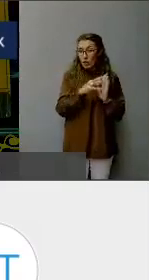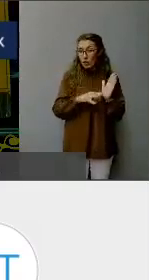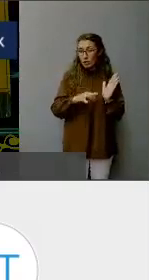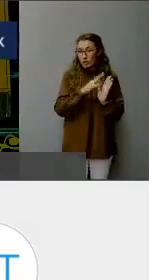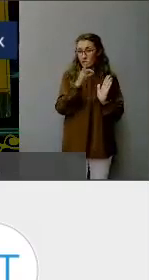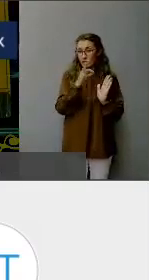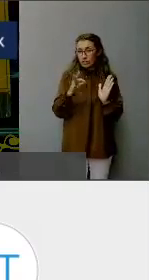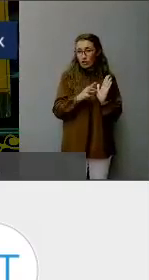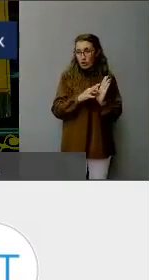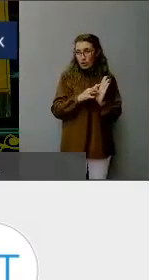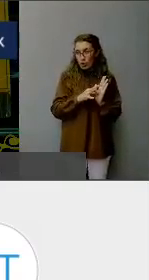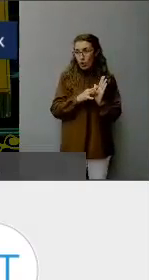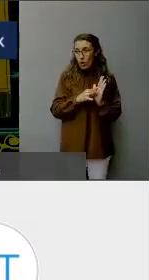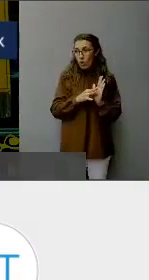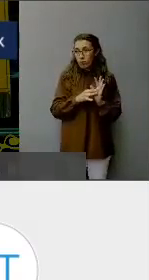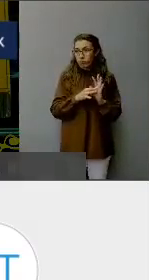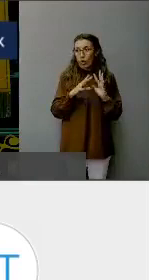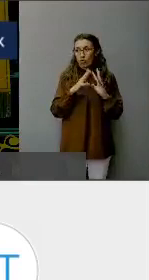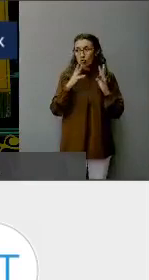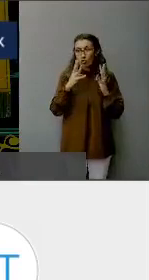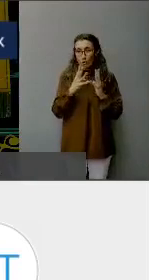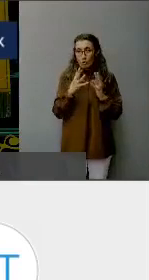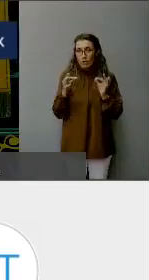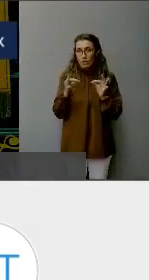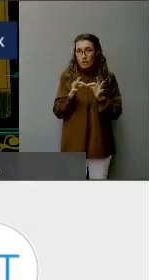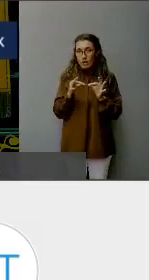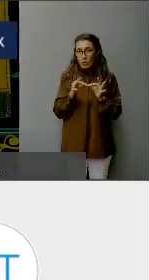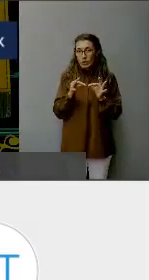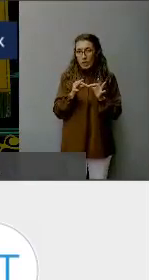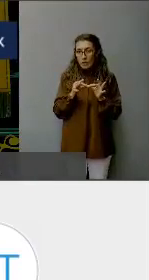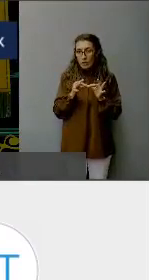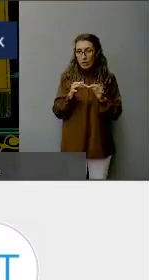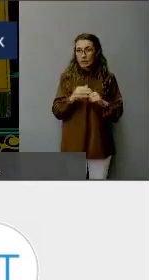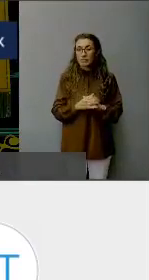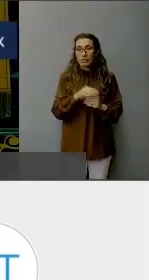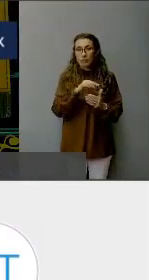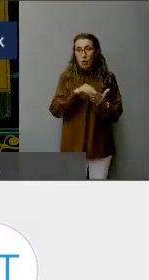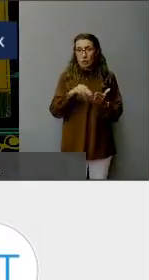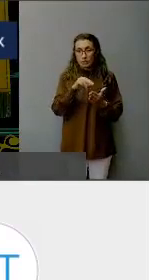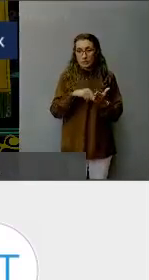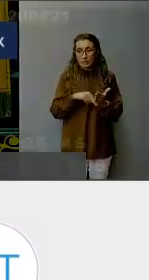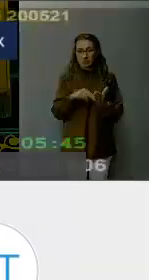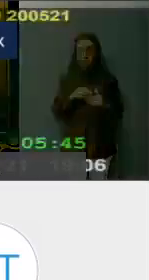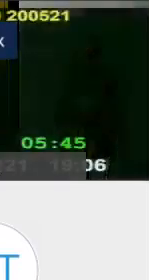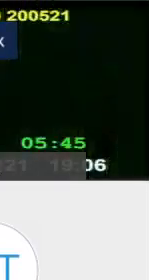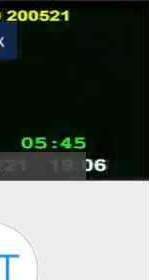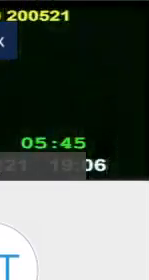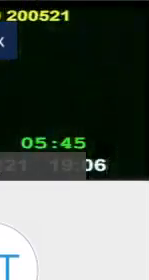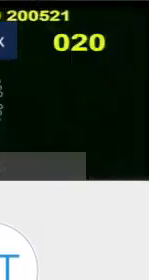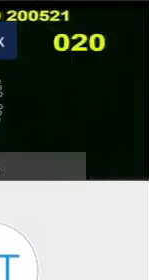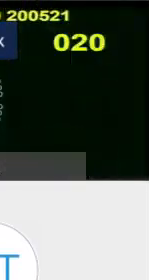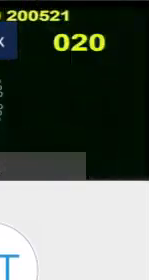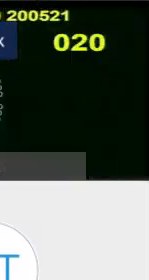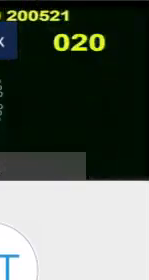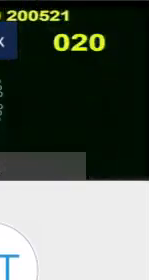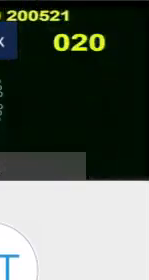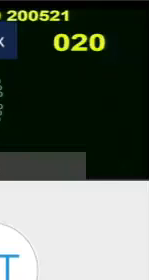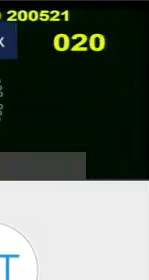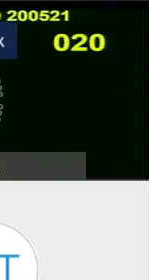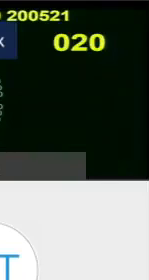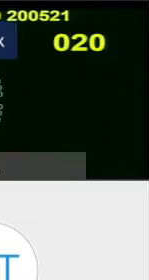parere favorevole della giunta si vota consigliere pirondini